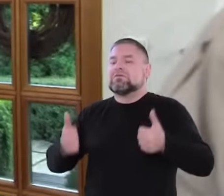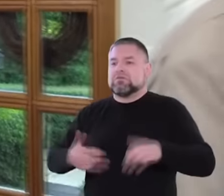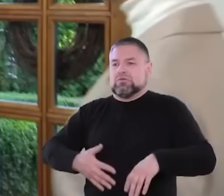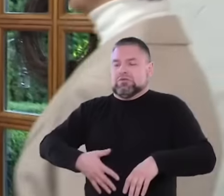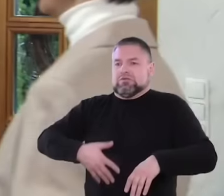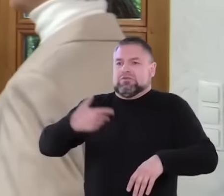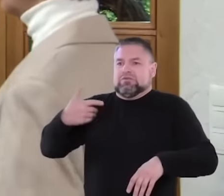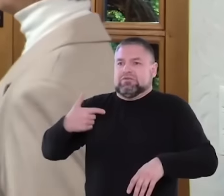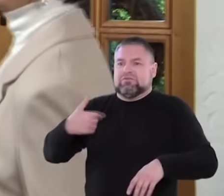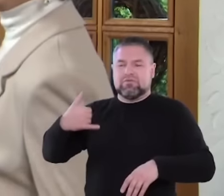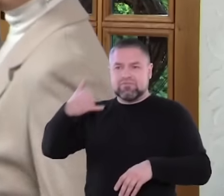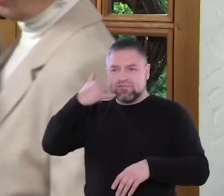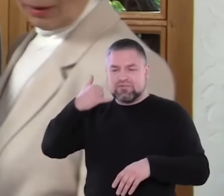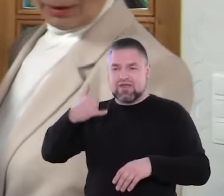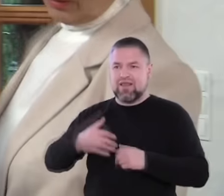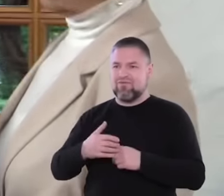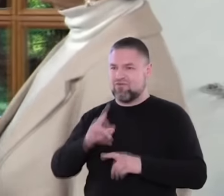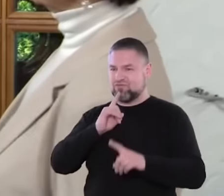tak dziwnie brzmiałeś przez telefon.